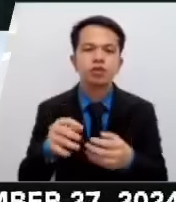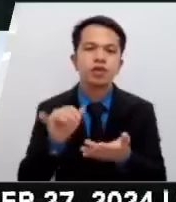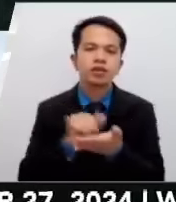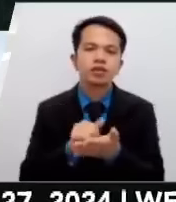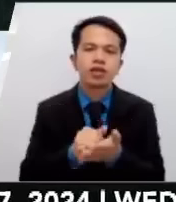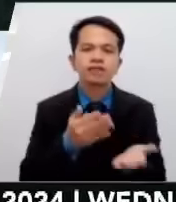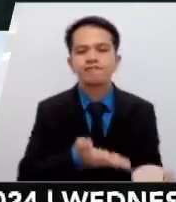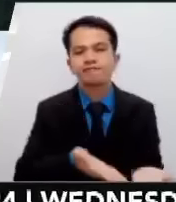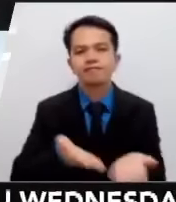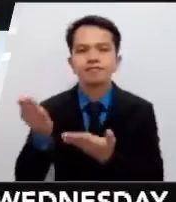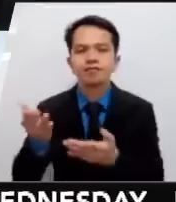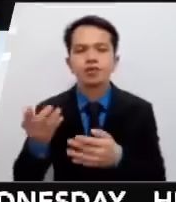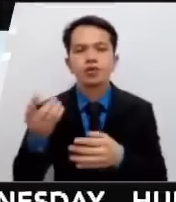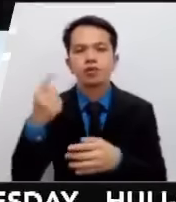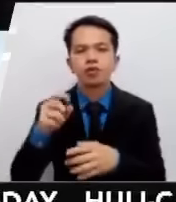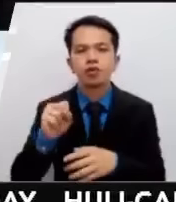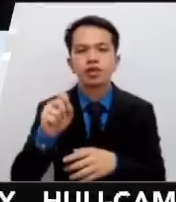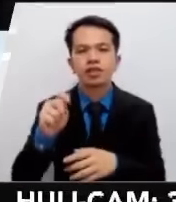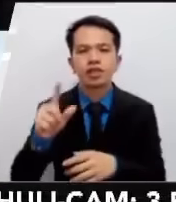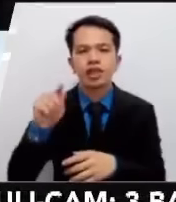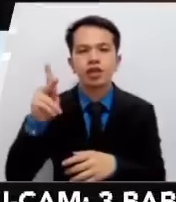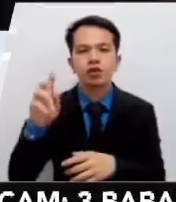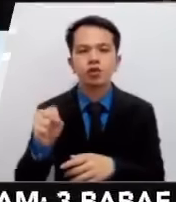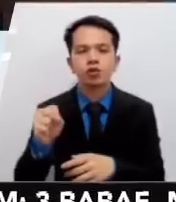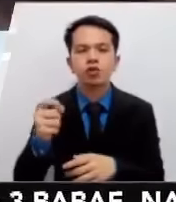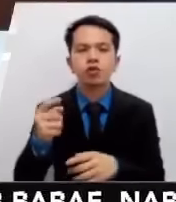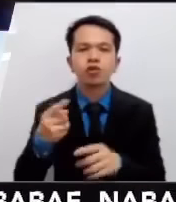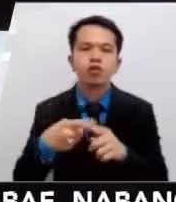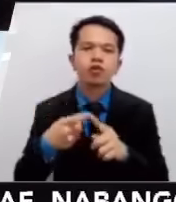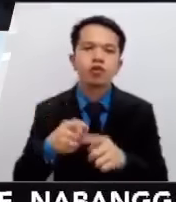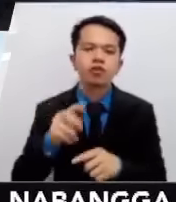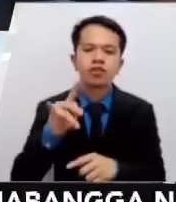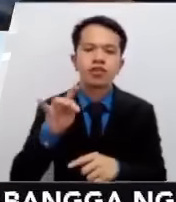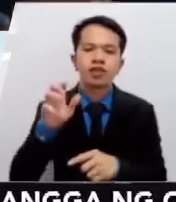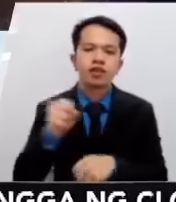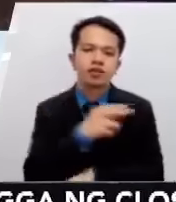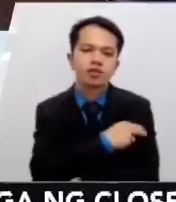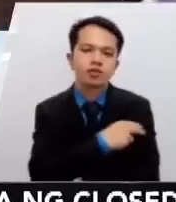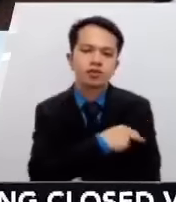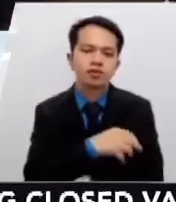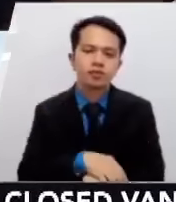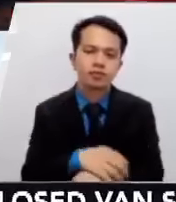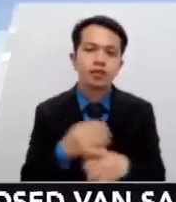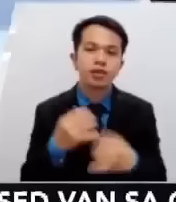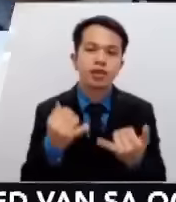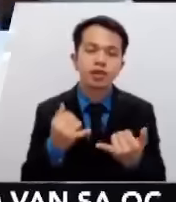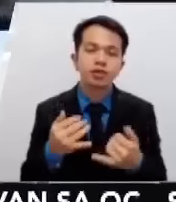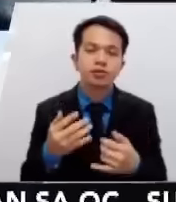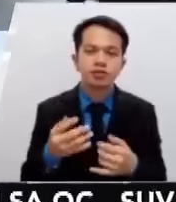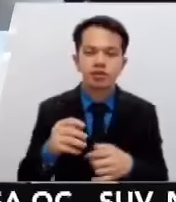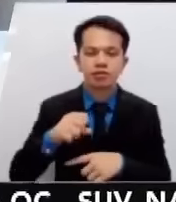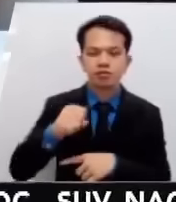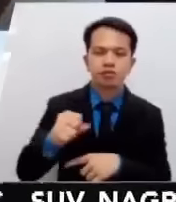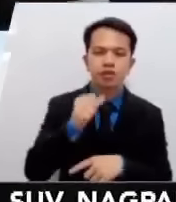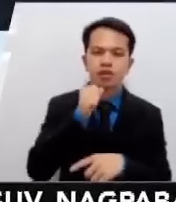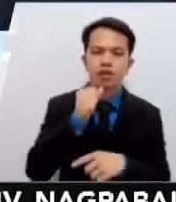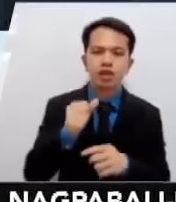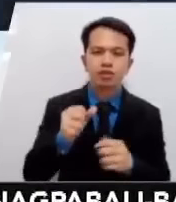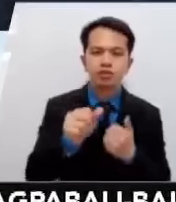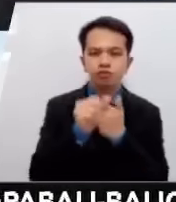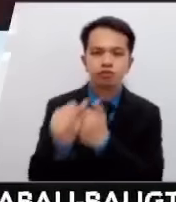sa St. Luke's Medical Center mula sa Veterans Memorial Medical Center. Bukod sa reklamong resistance and disobedience to a person in